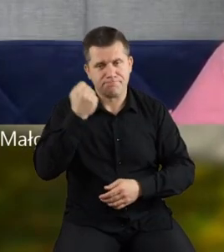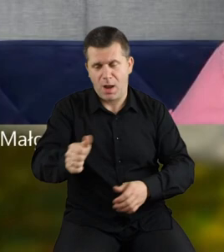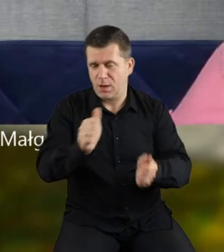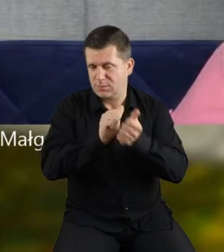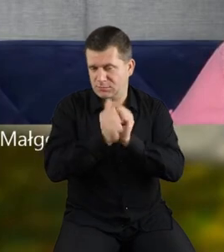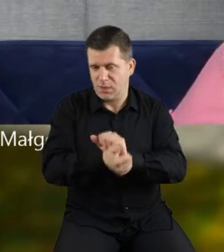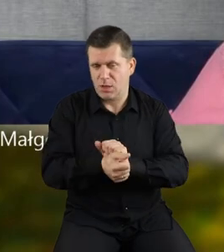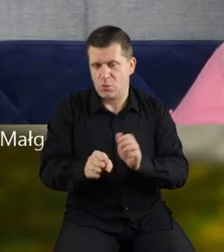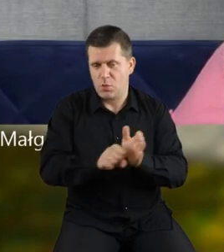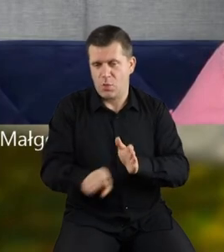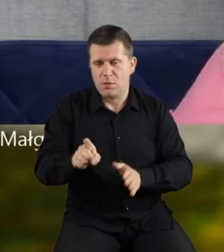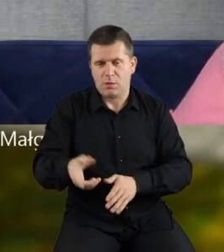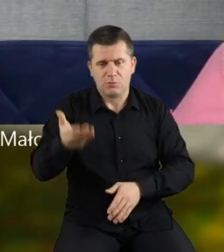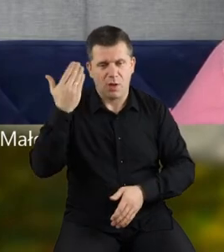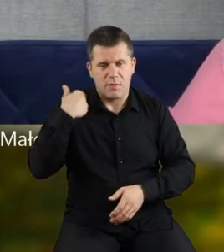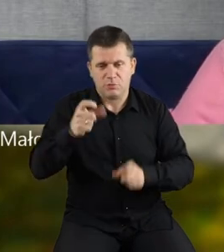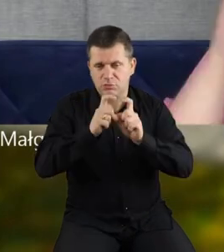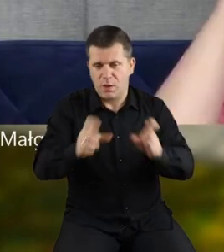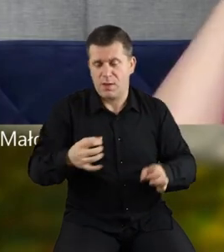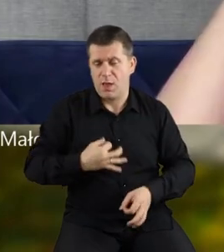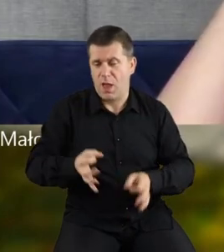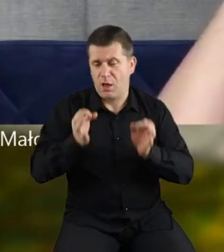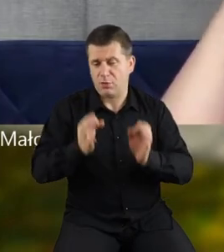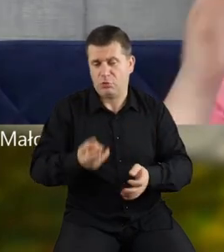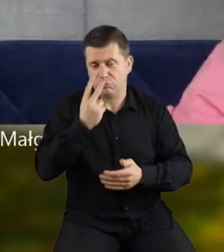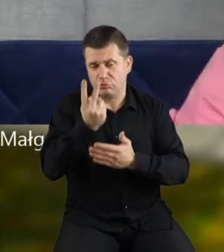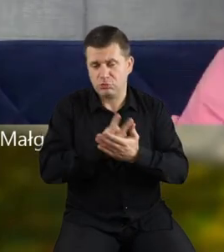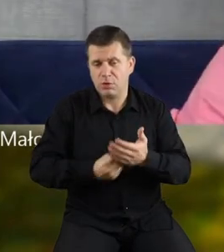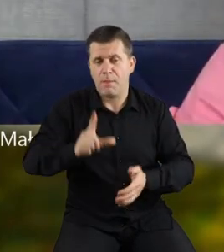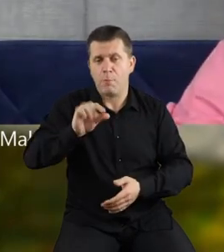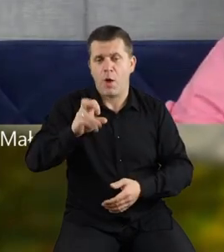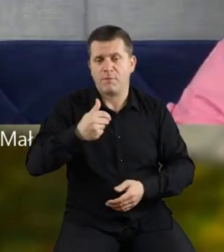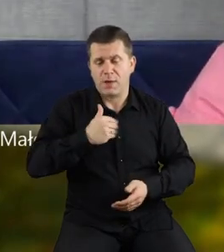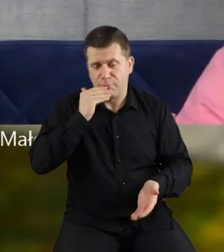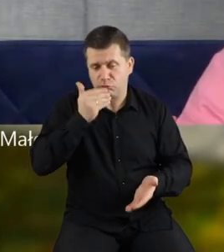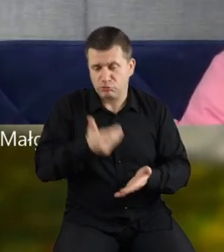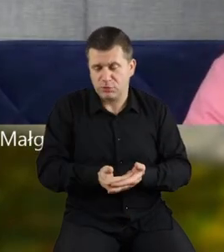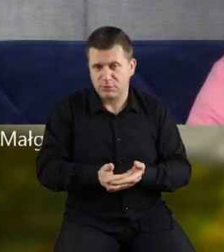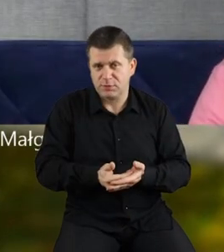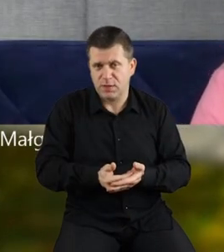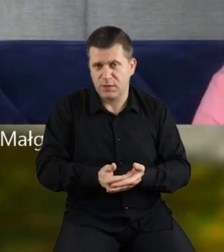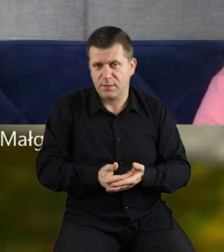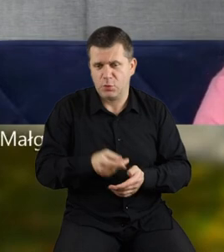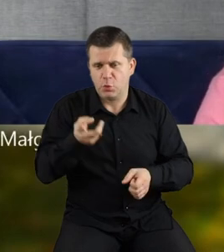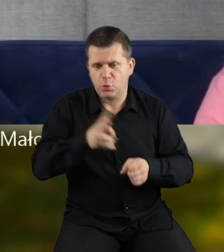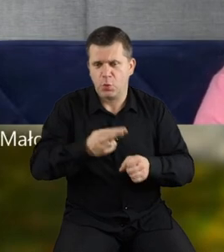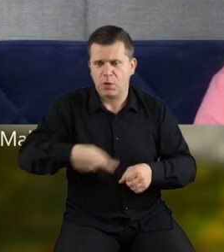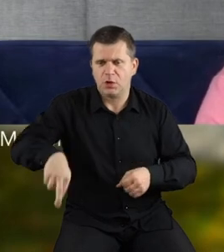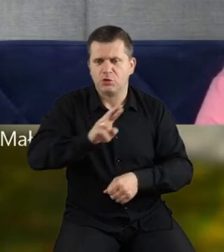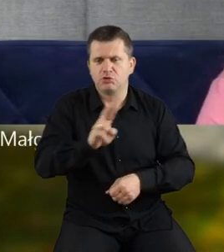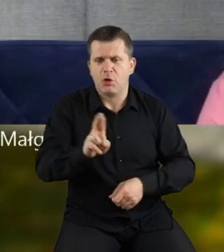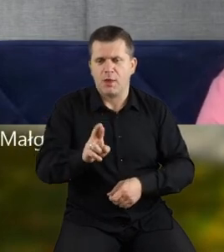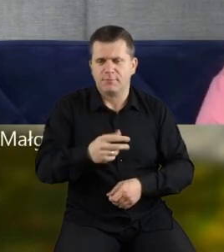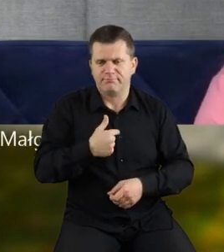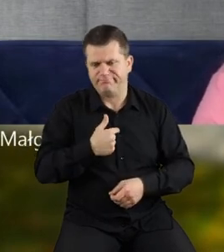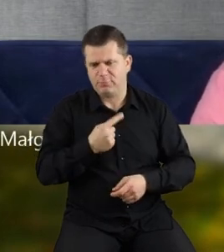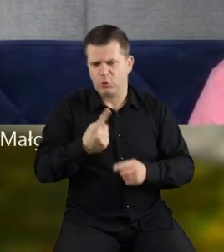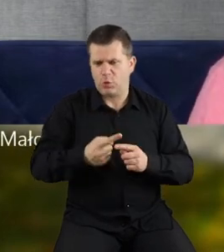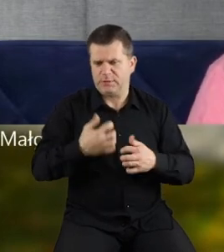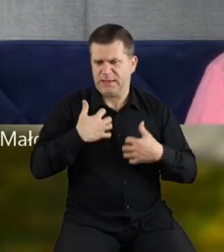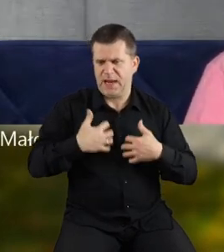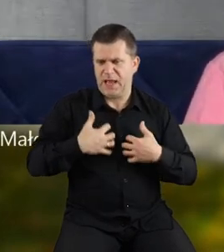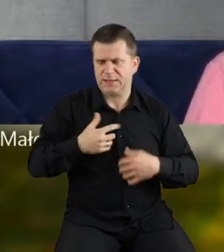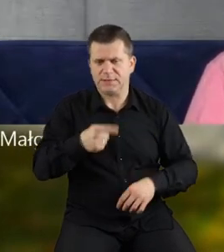językowa się bardzo zmieniła od tego czasu. Ja kiedy dzisiaj czytam Prowincję, to przyznam szczerze, że ja się krzywię na niektóre rzeczy.